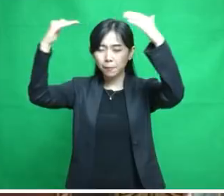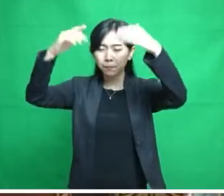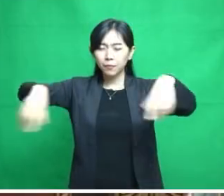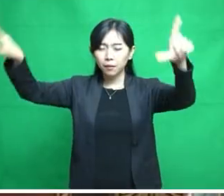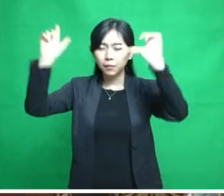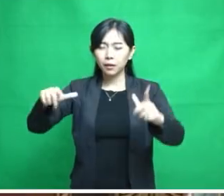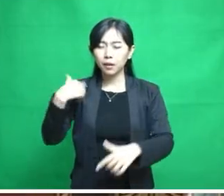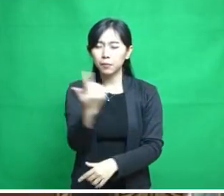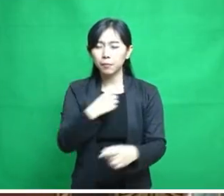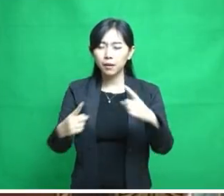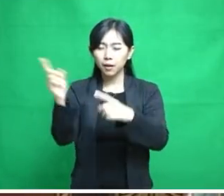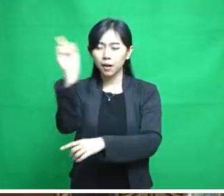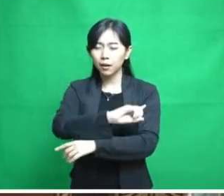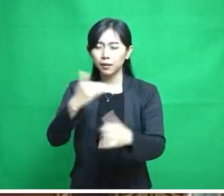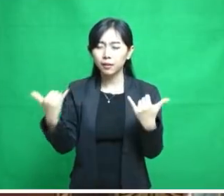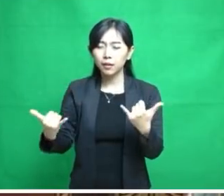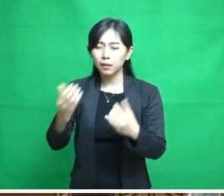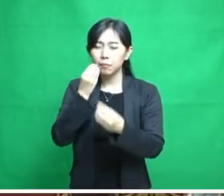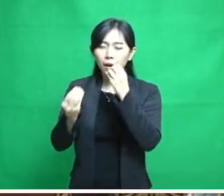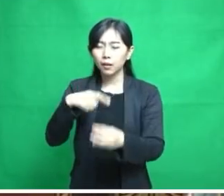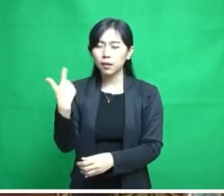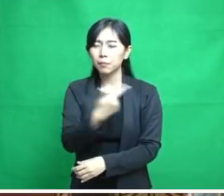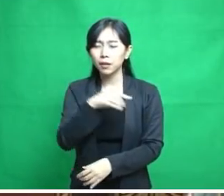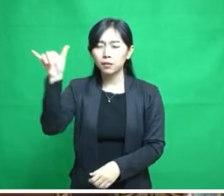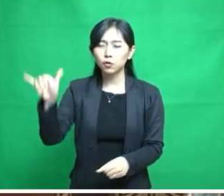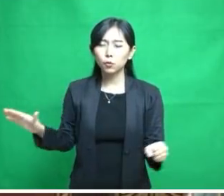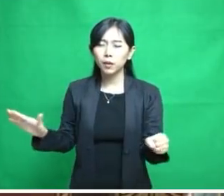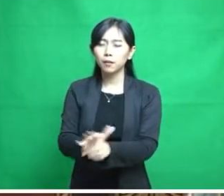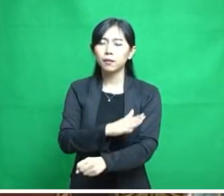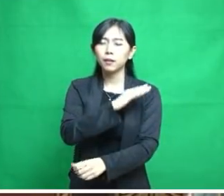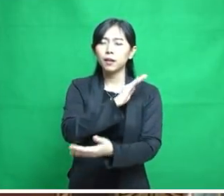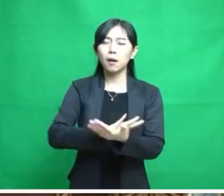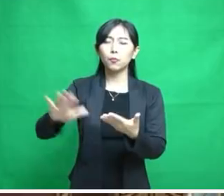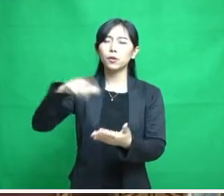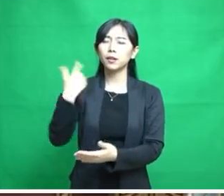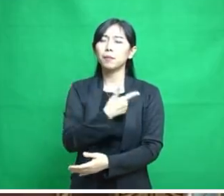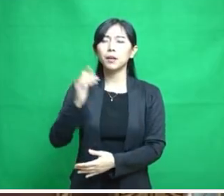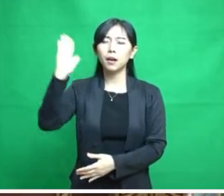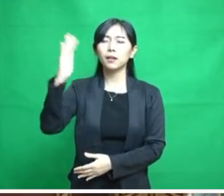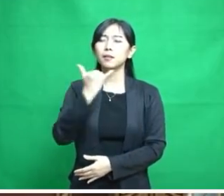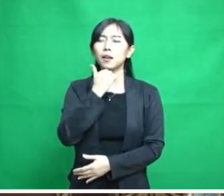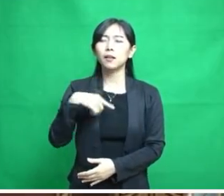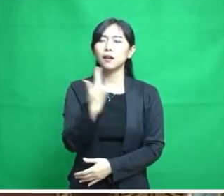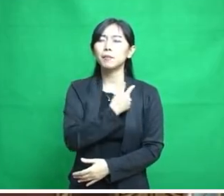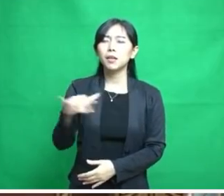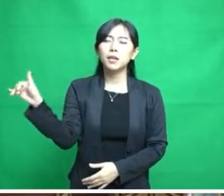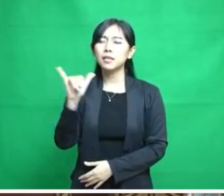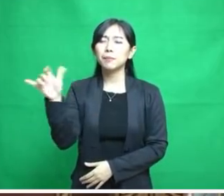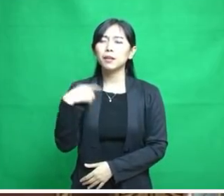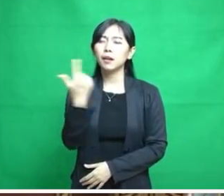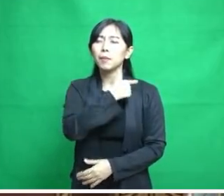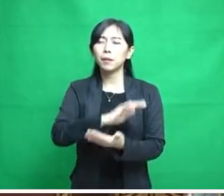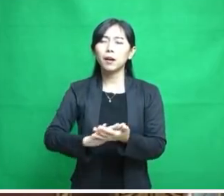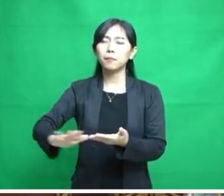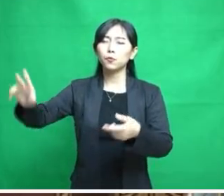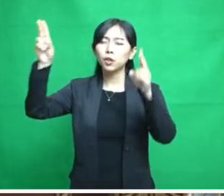surga. Berikanlah kami pada hari ini makanan kami yang secukupnya, dan ampunilah kami akan kesalahan kami,